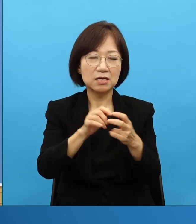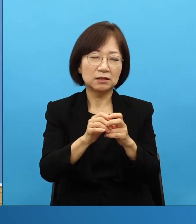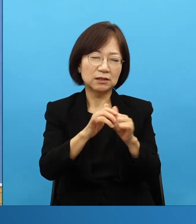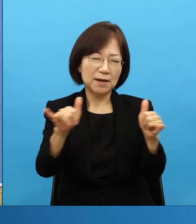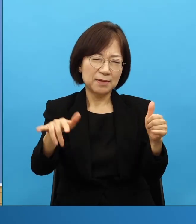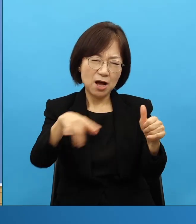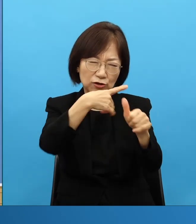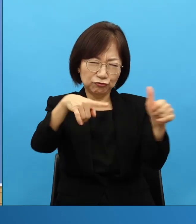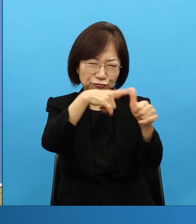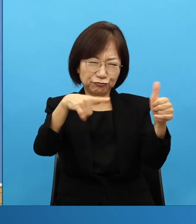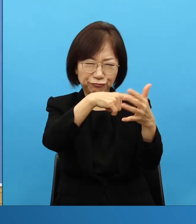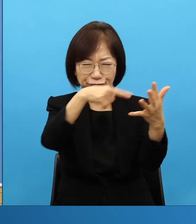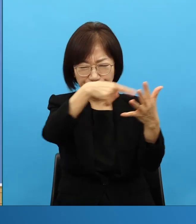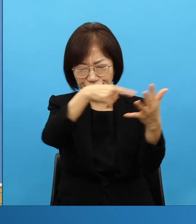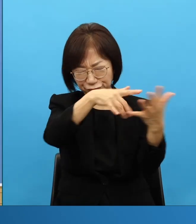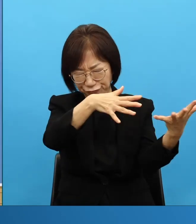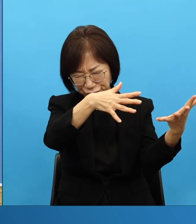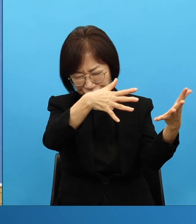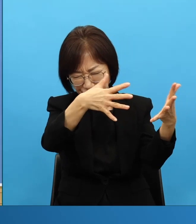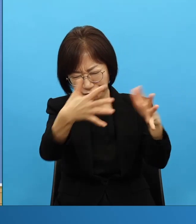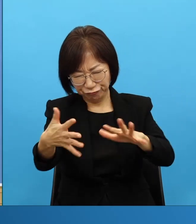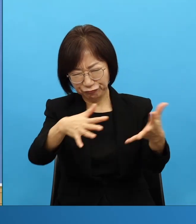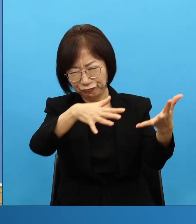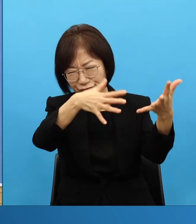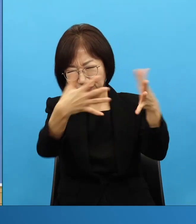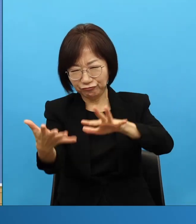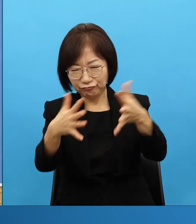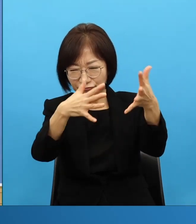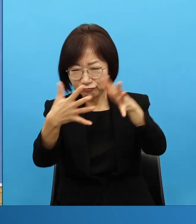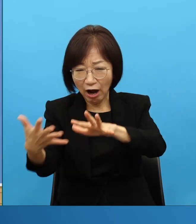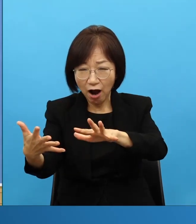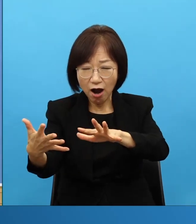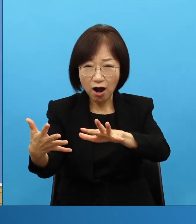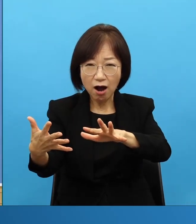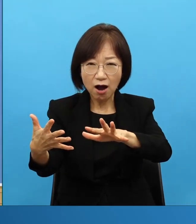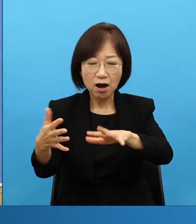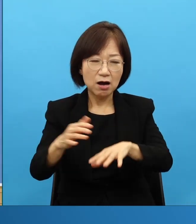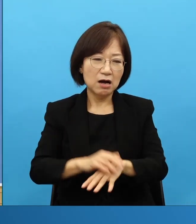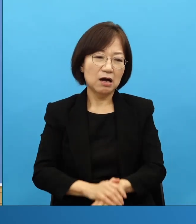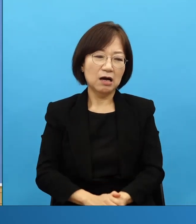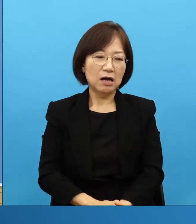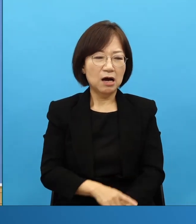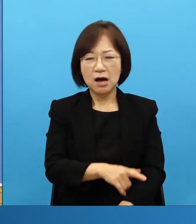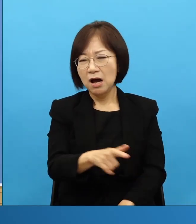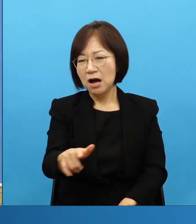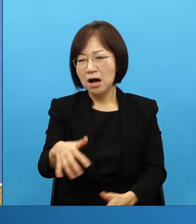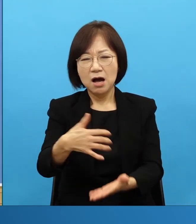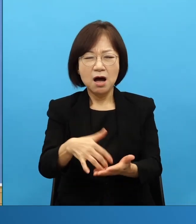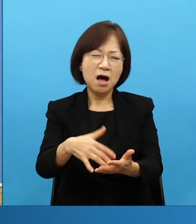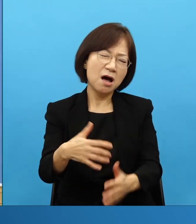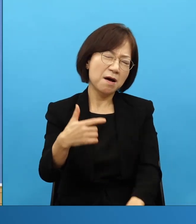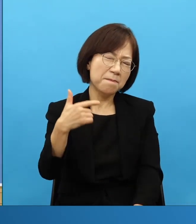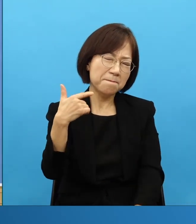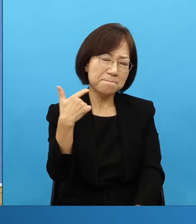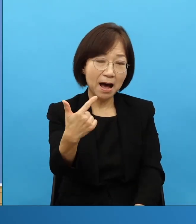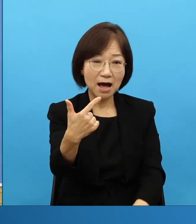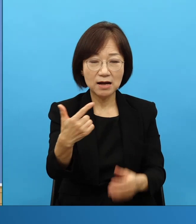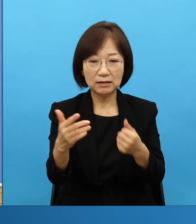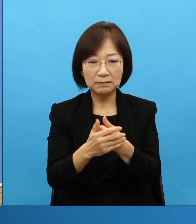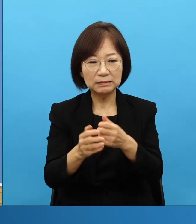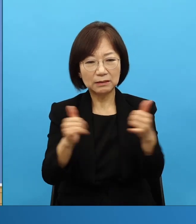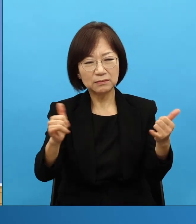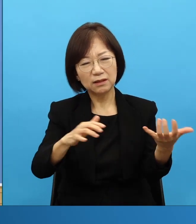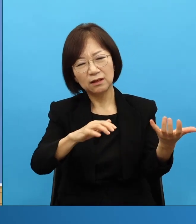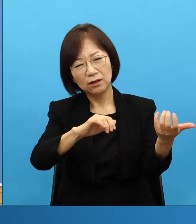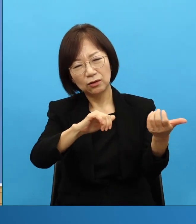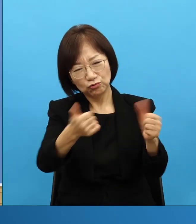And they went and abolished so many 나중에는 people. 뭐 시체가 너무 많아가지고 그냥 사람들이 시체를 그냥 밟고 다니는 거예요. They annihilated so many people to